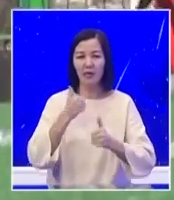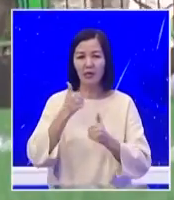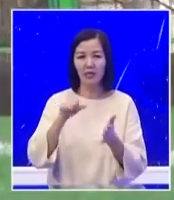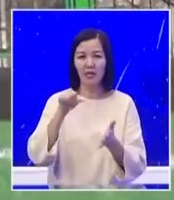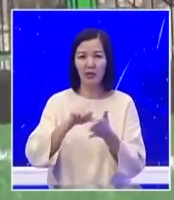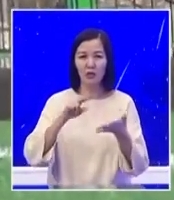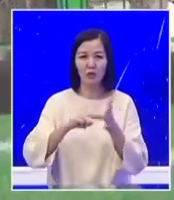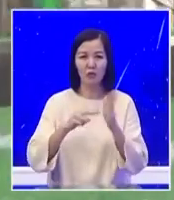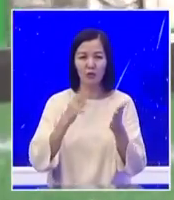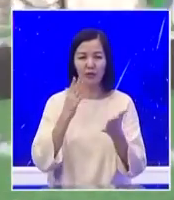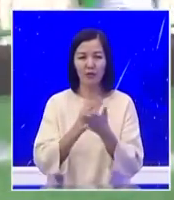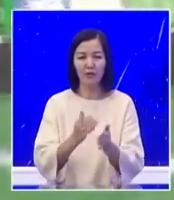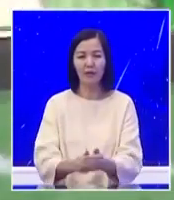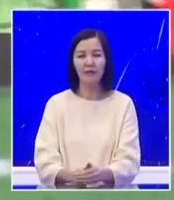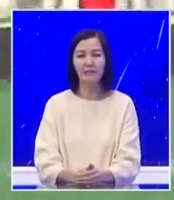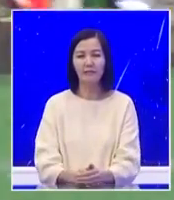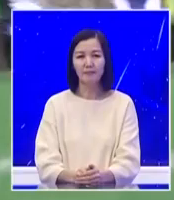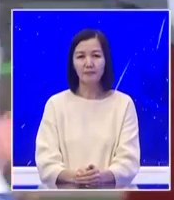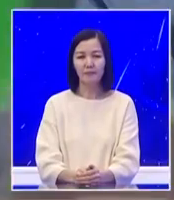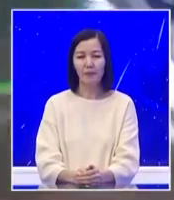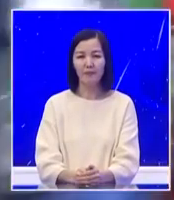қатыстыруда жоспарда бар көрінеді.